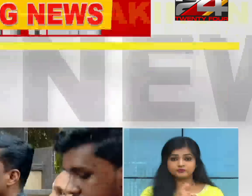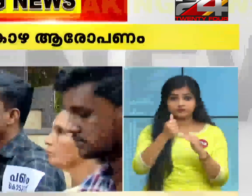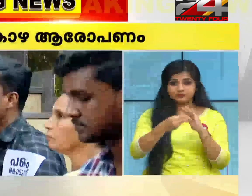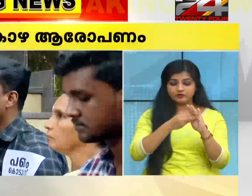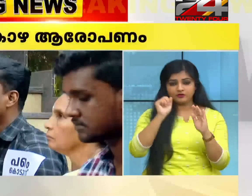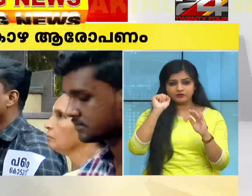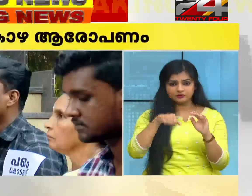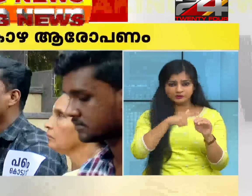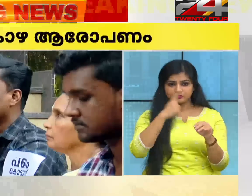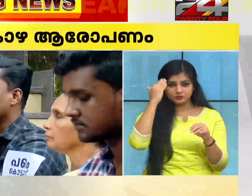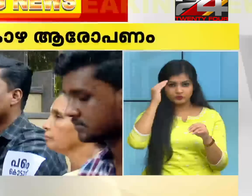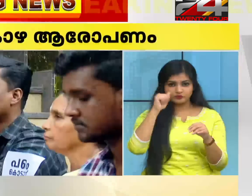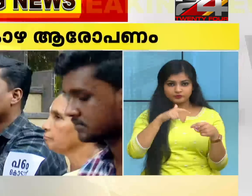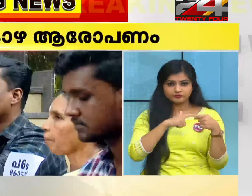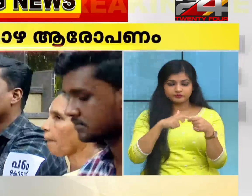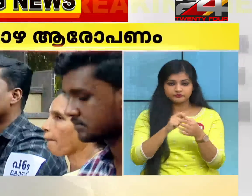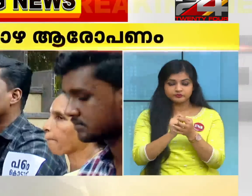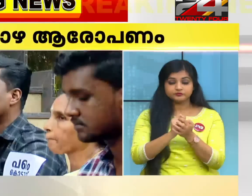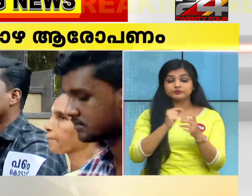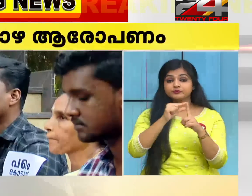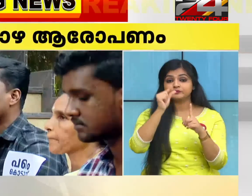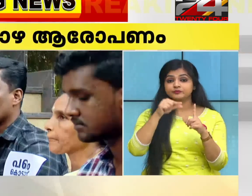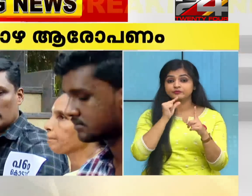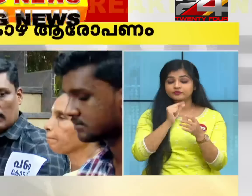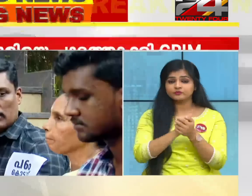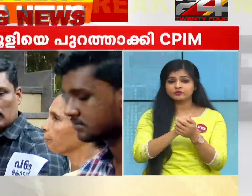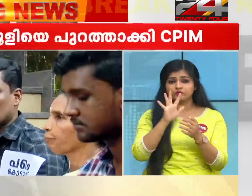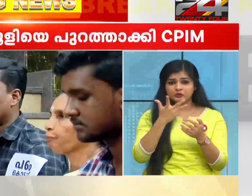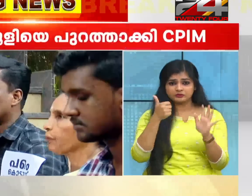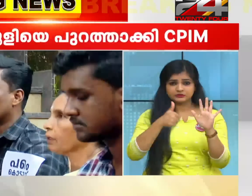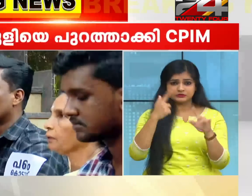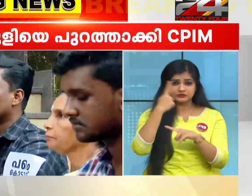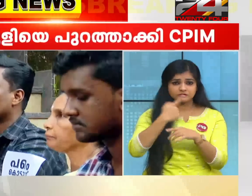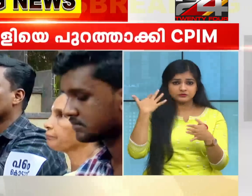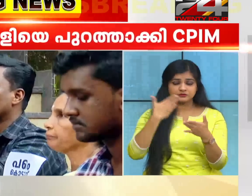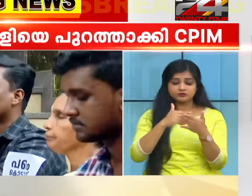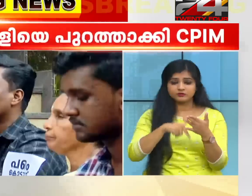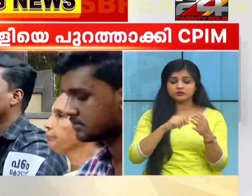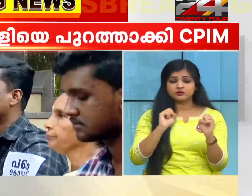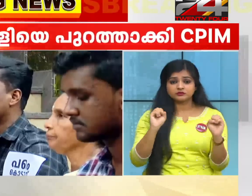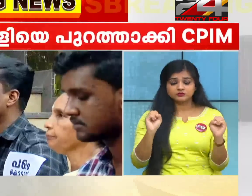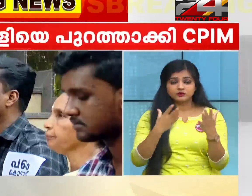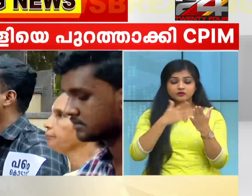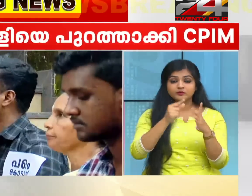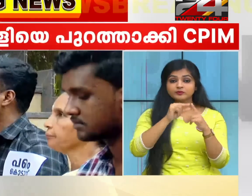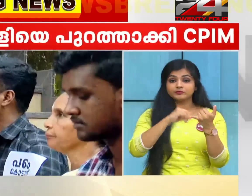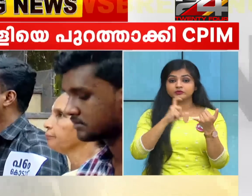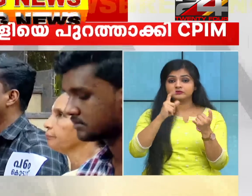അതായത് നമ്മളിപ്പോൾ ഈ ഇത്രയും ദിവസം 5-6 ദിവസമായിട്ട് അല്ലേ, 5-6 ദിവസമായിട്ട് ഒരു സുപ്രഭാതത്തിൽ ഇങ്ങനെ വരികയല്ലേ PSC കോഴ,